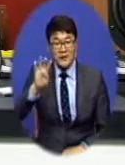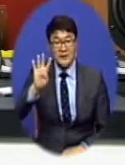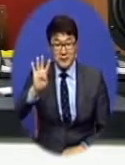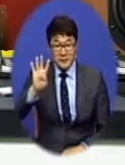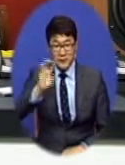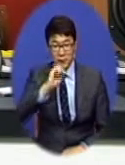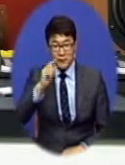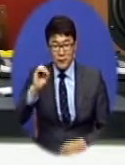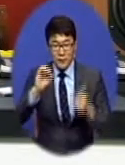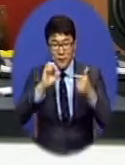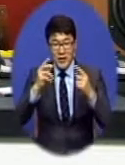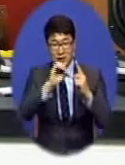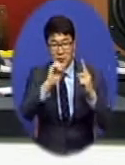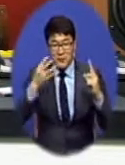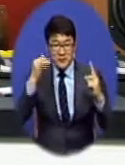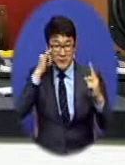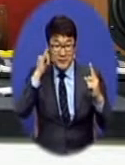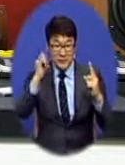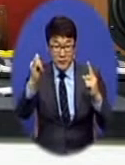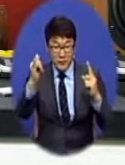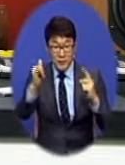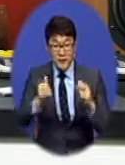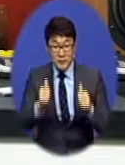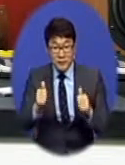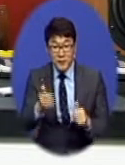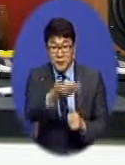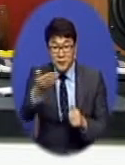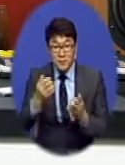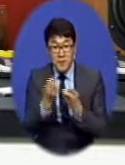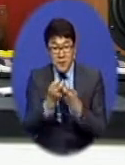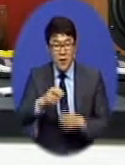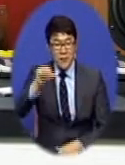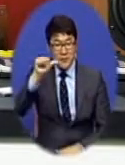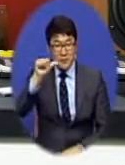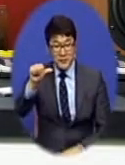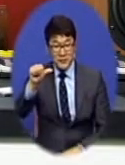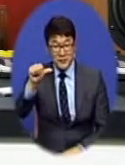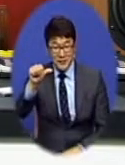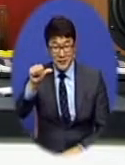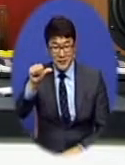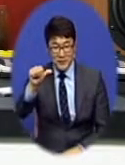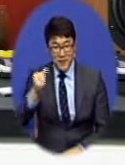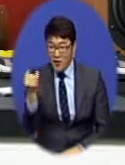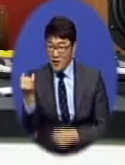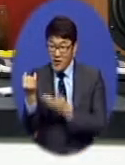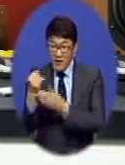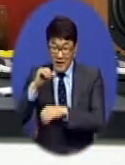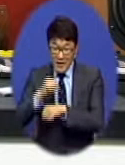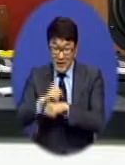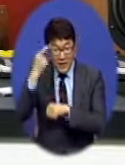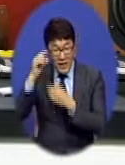4번이고요. 060-608-1004로 들어오셔서 시청자 참여는 5번입니다. 자, 이저몽님이 잘한다고